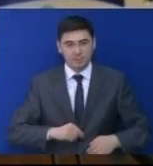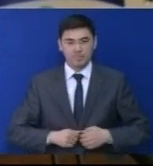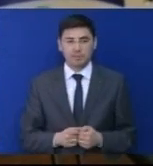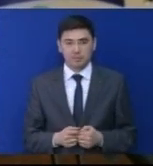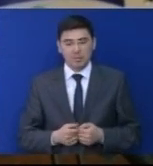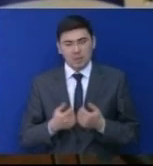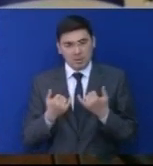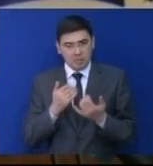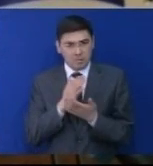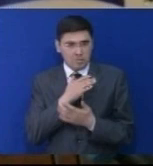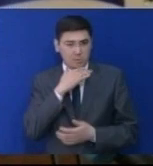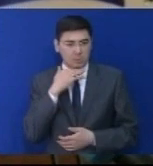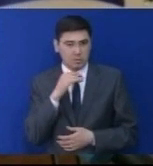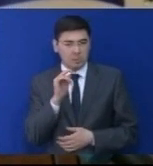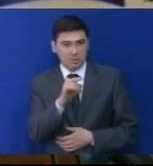Біз